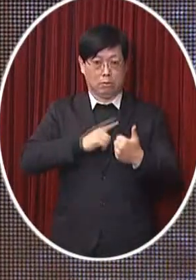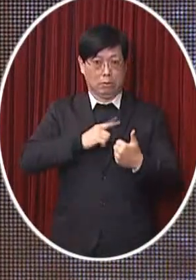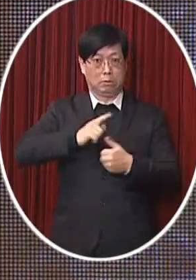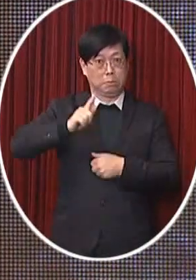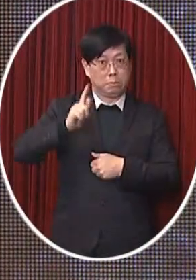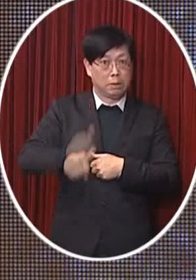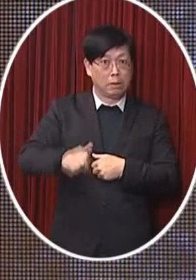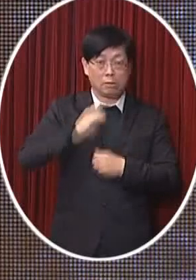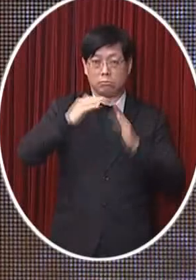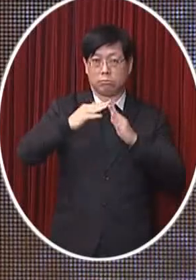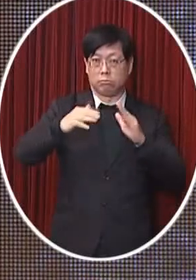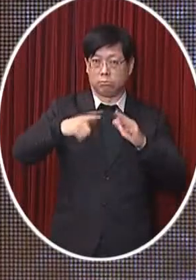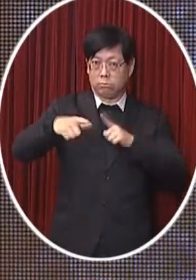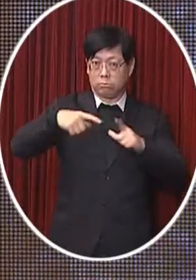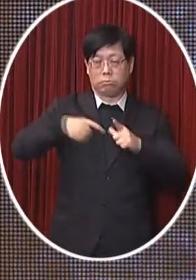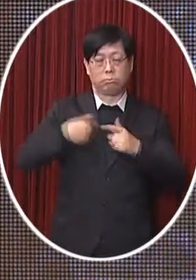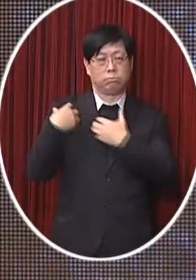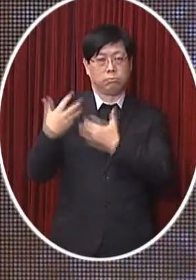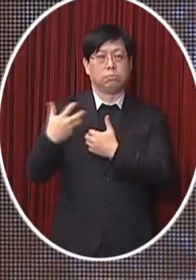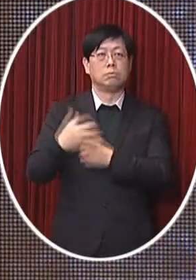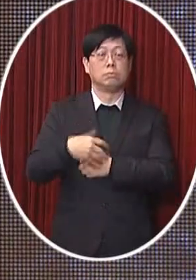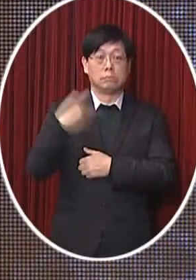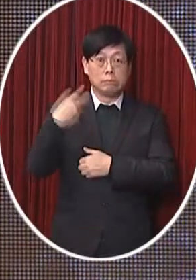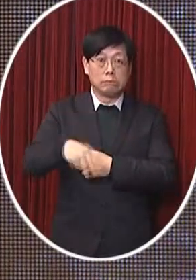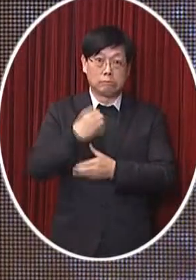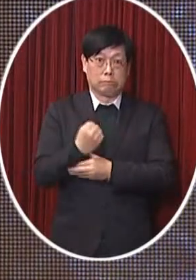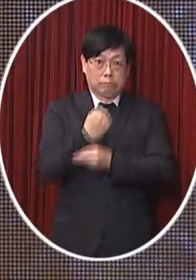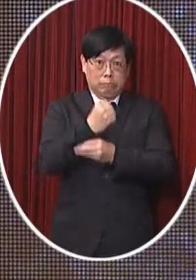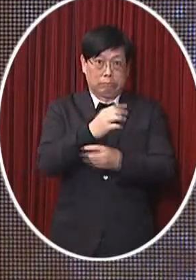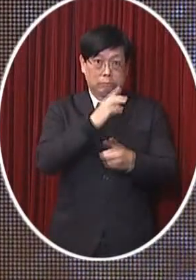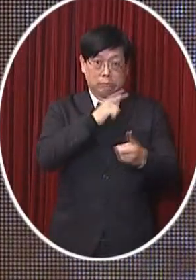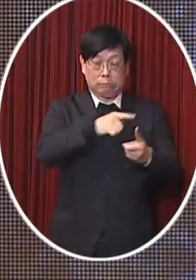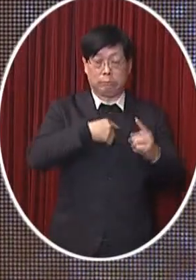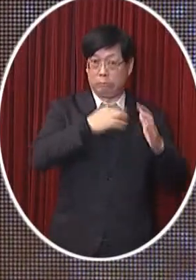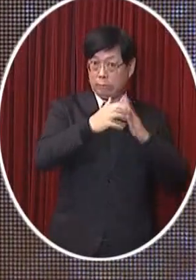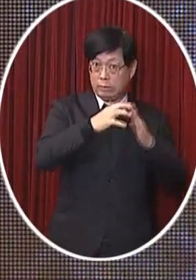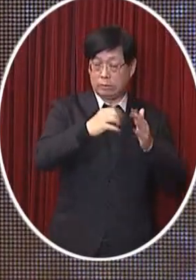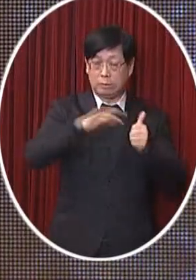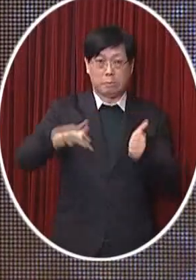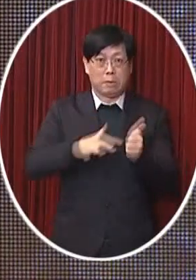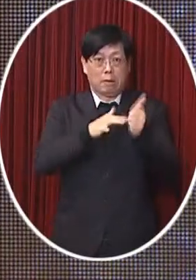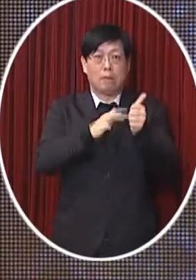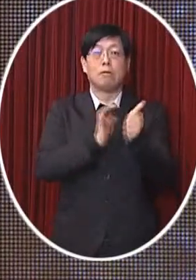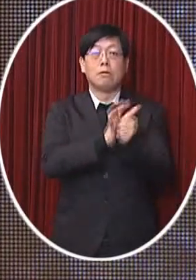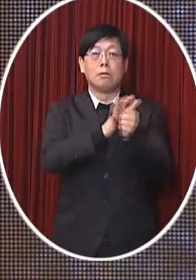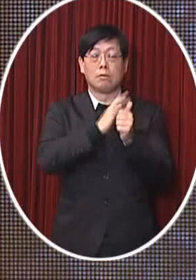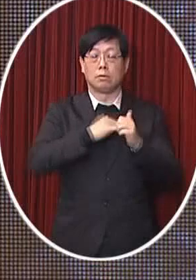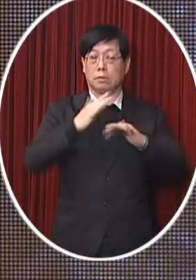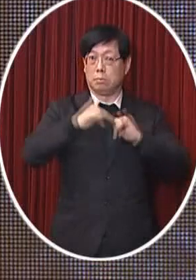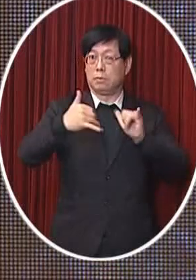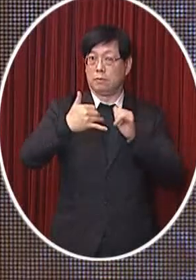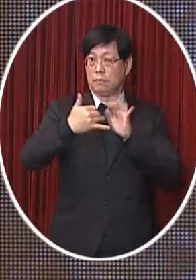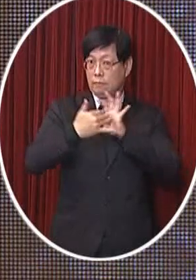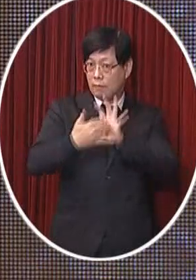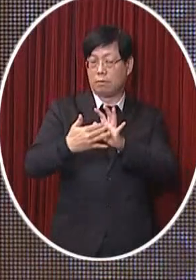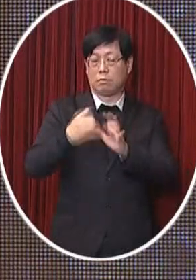熟悉的家园的任务，并且支援主战部队协助民防的工